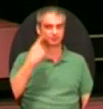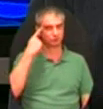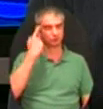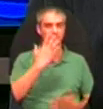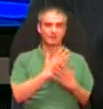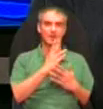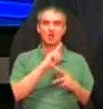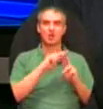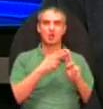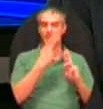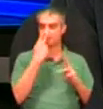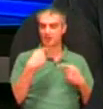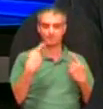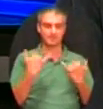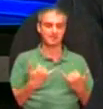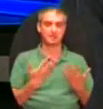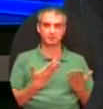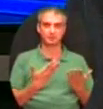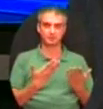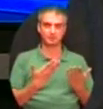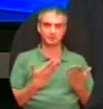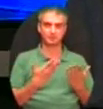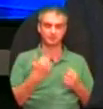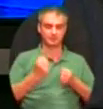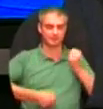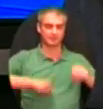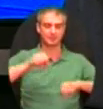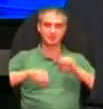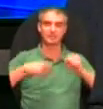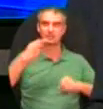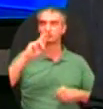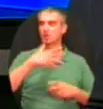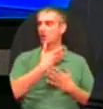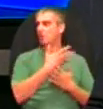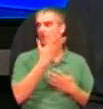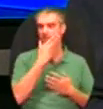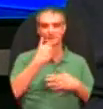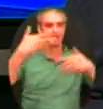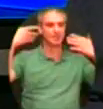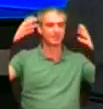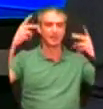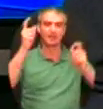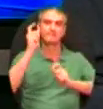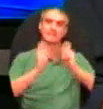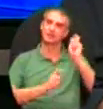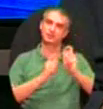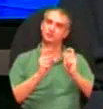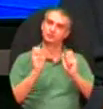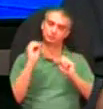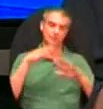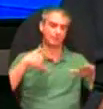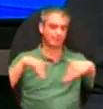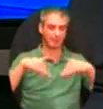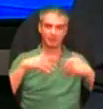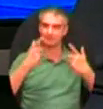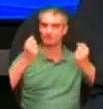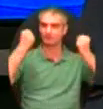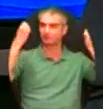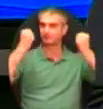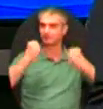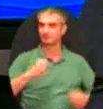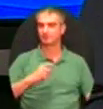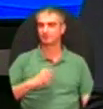ראה את ישראל בימים האלה דרך הג'ירו, עם נופים יפים ודגלים, ואנשים שבאים לרחוב ומנופפים